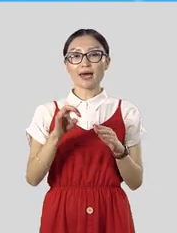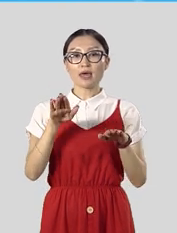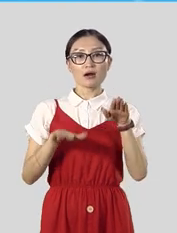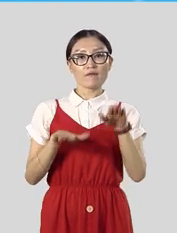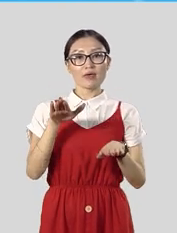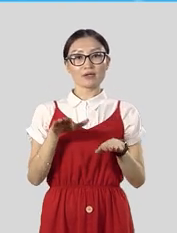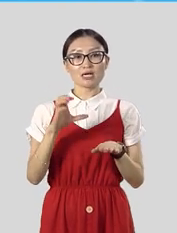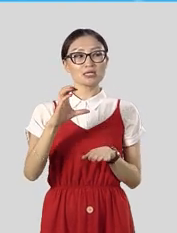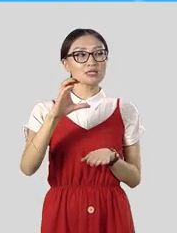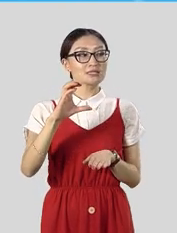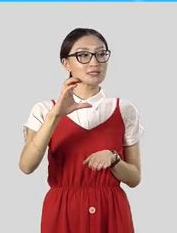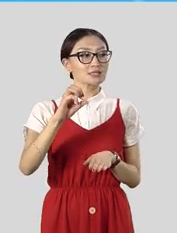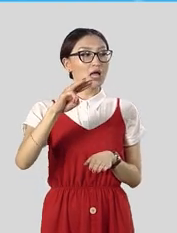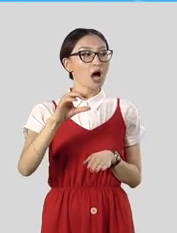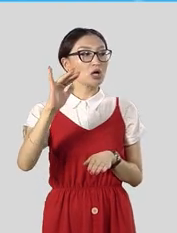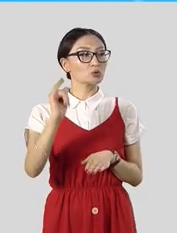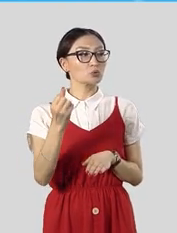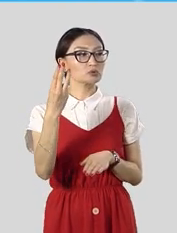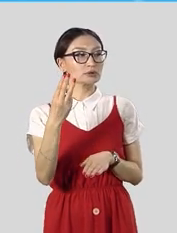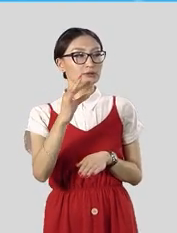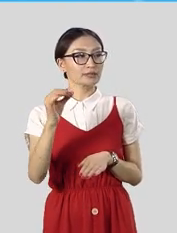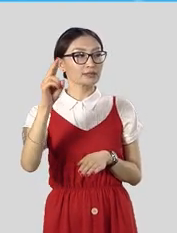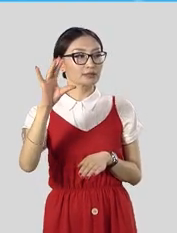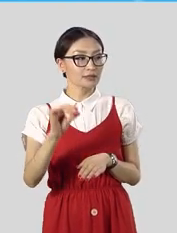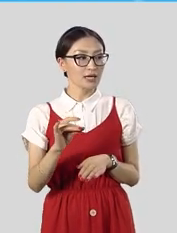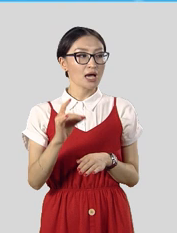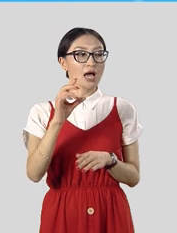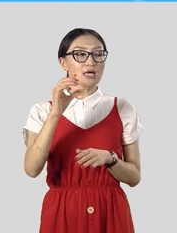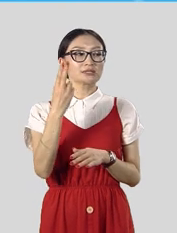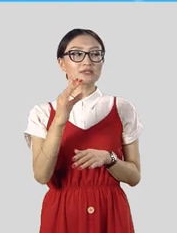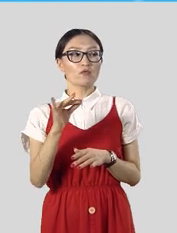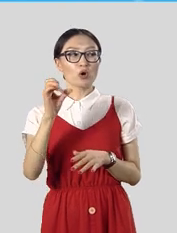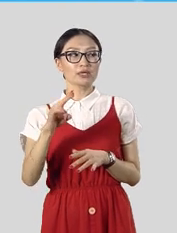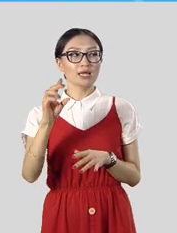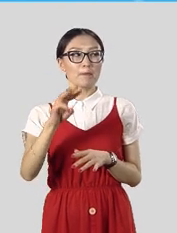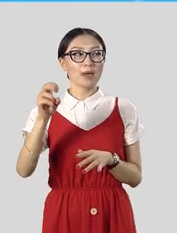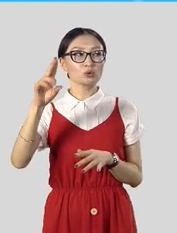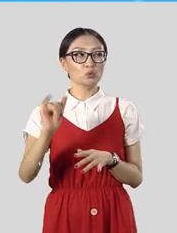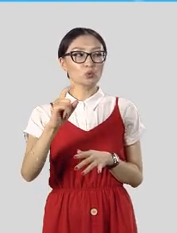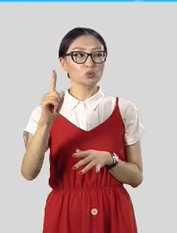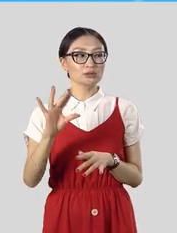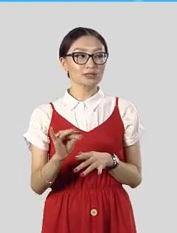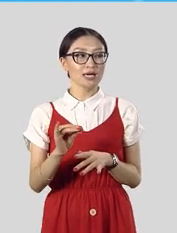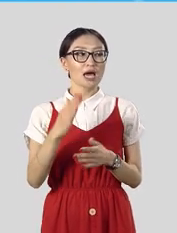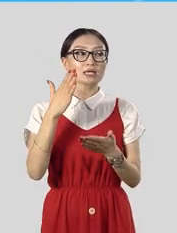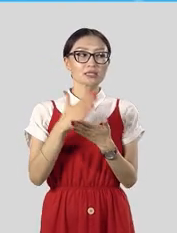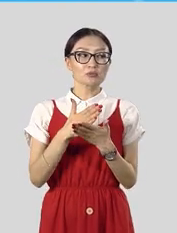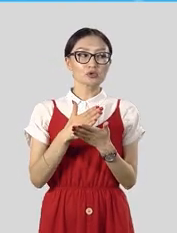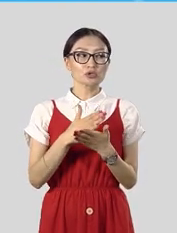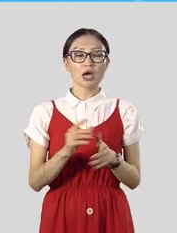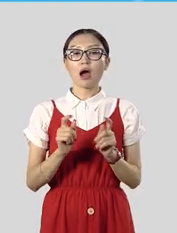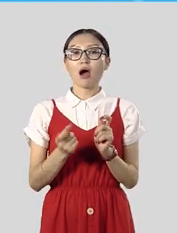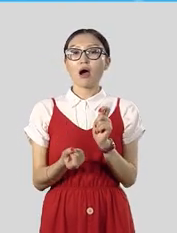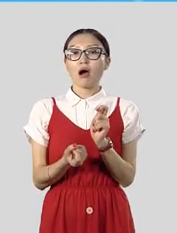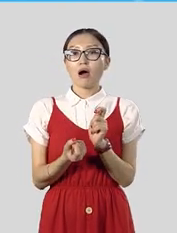– статоцисты. По краю зонтика сифоидной медузы расположены ганглии,